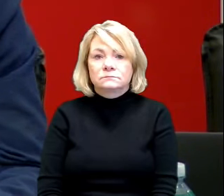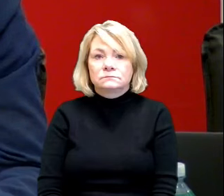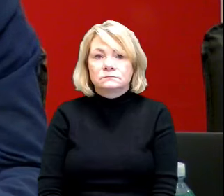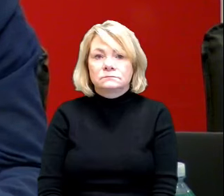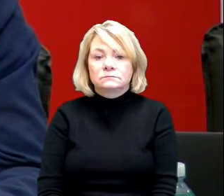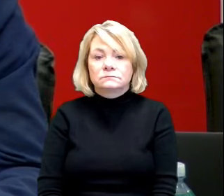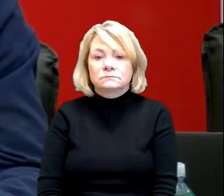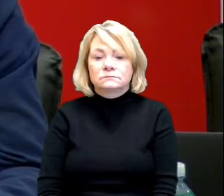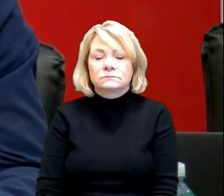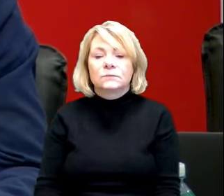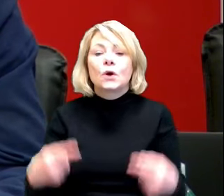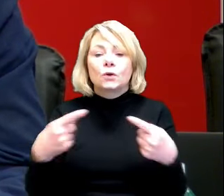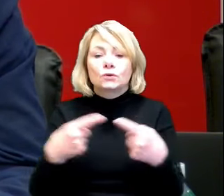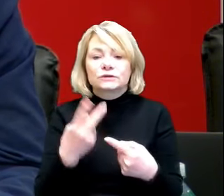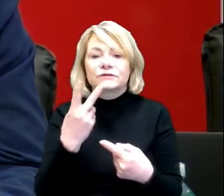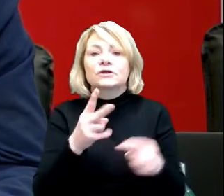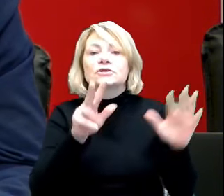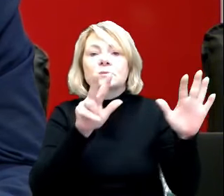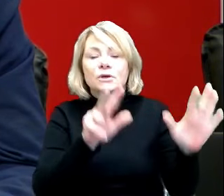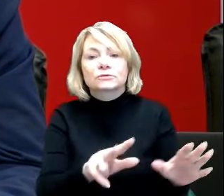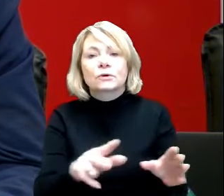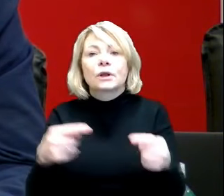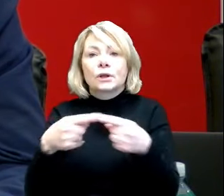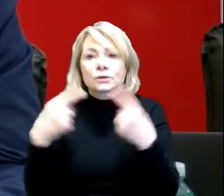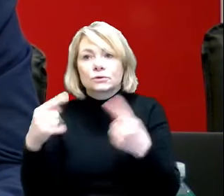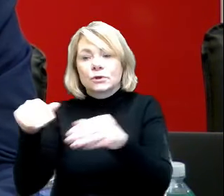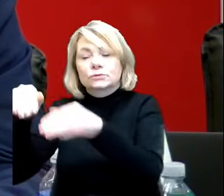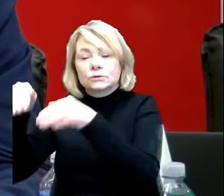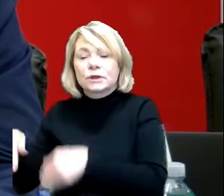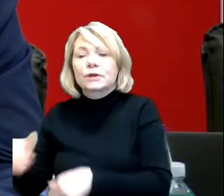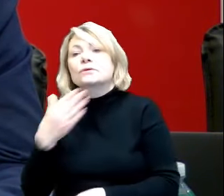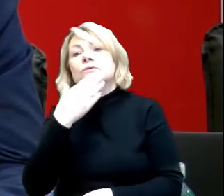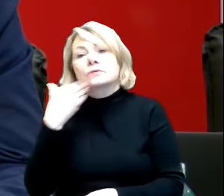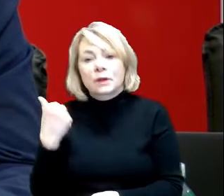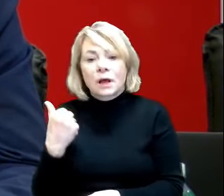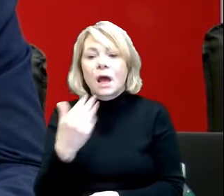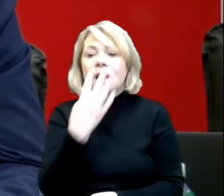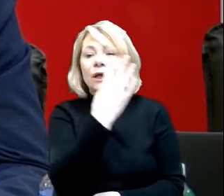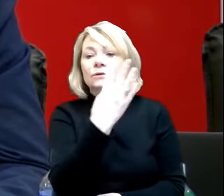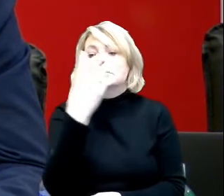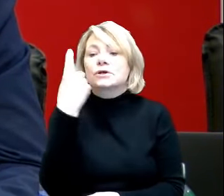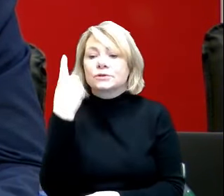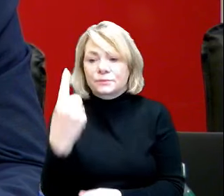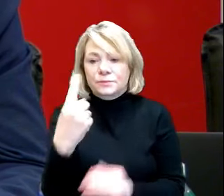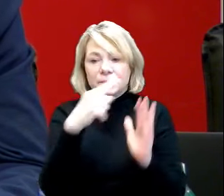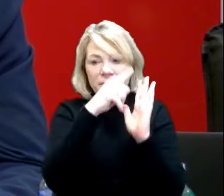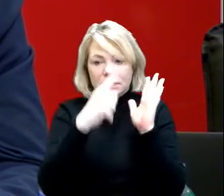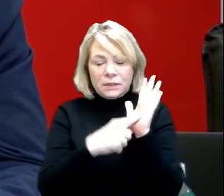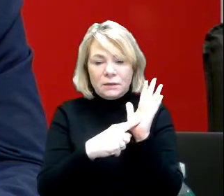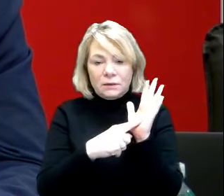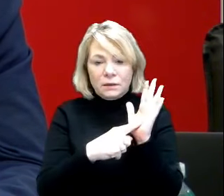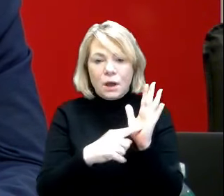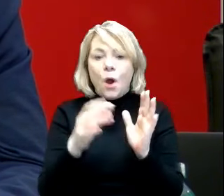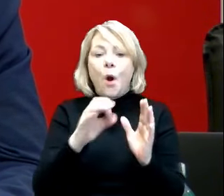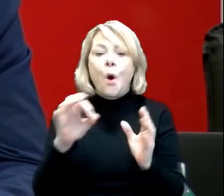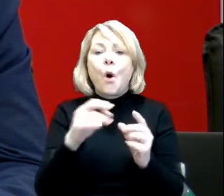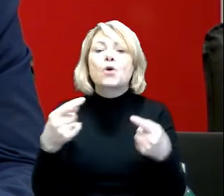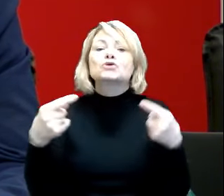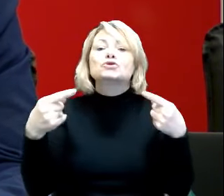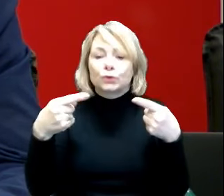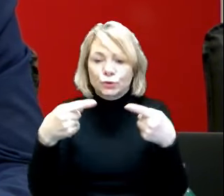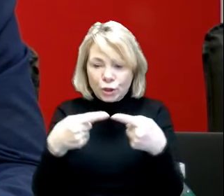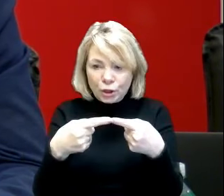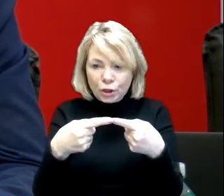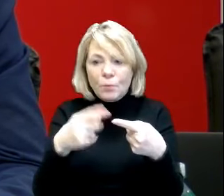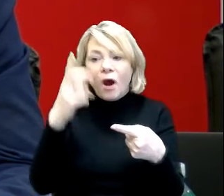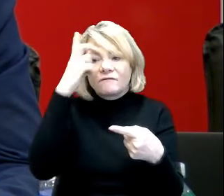už 28 prieš ir susilaikiusio nėra ačiū 41 darbotvarkės klausimas dėl sutikimo perleist valstybinės